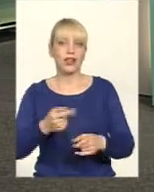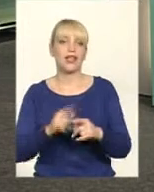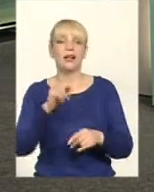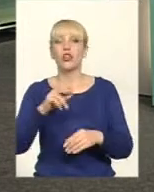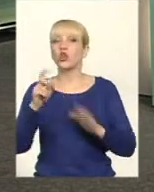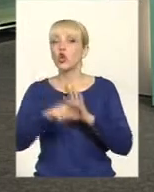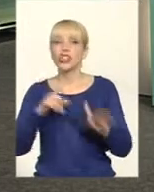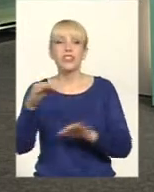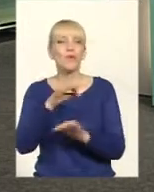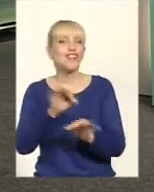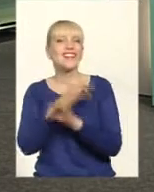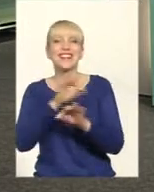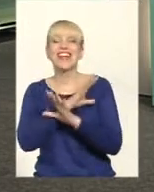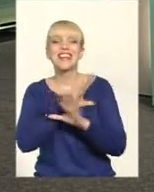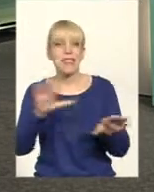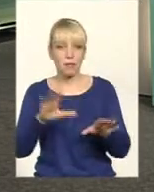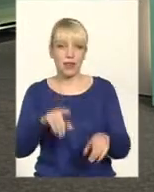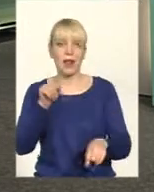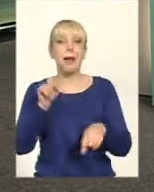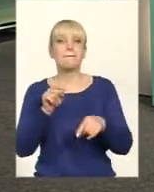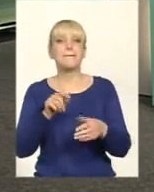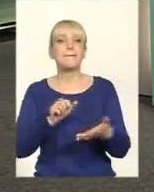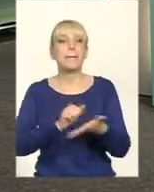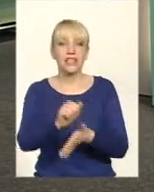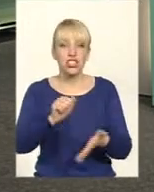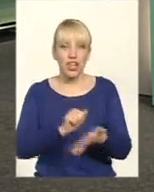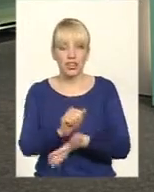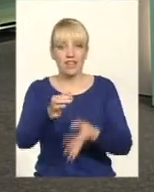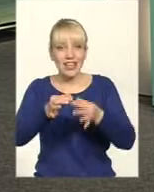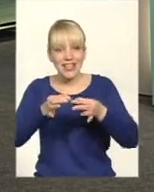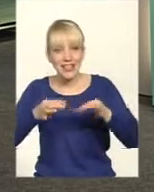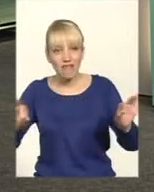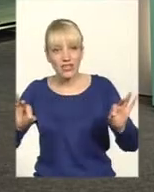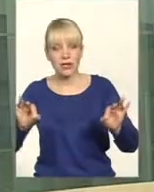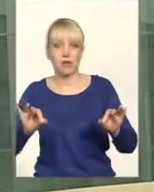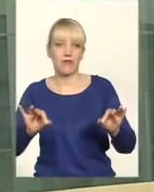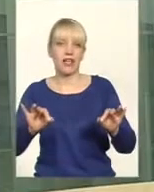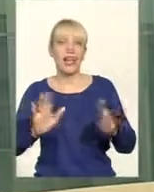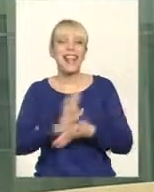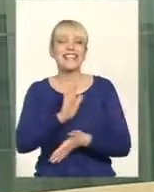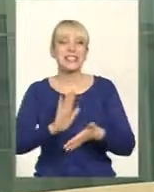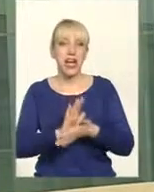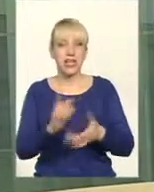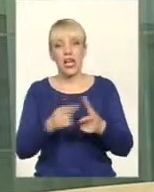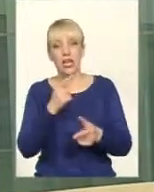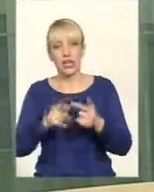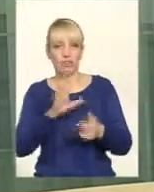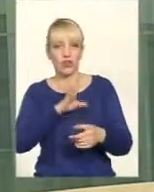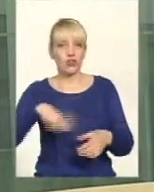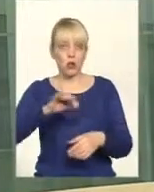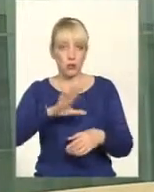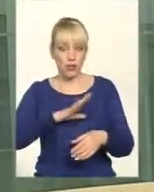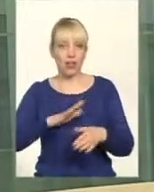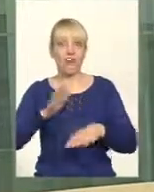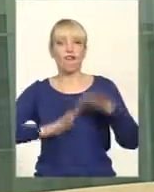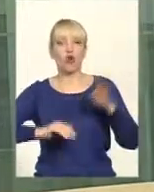никогда не было печатного, независимого, подчеркиваю, независимого печатного издания. Все было или в руках местной власти, которая была в